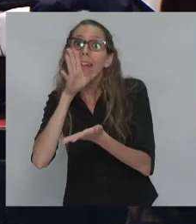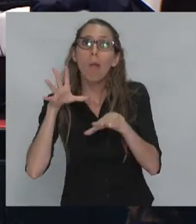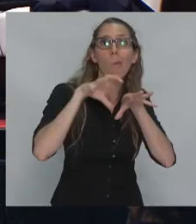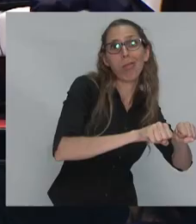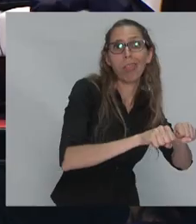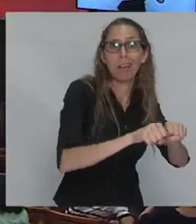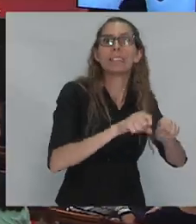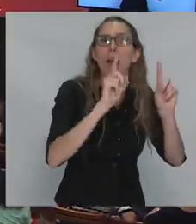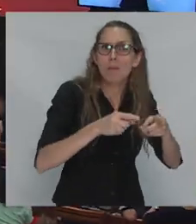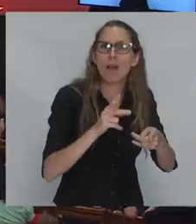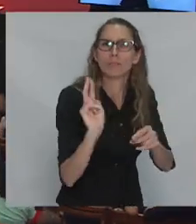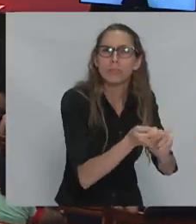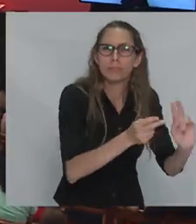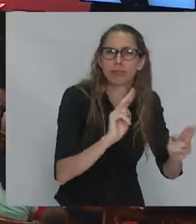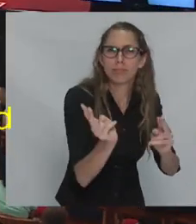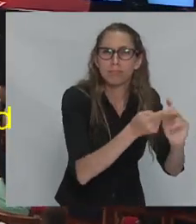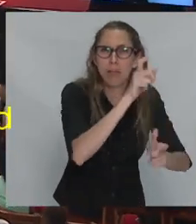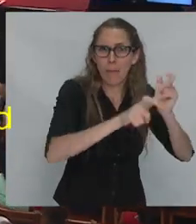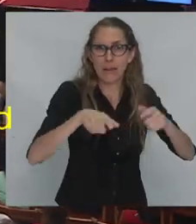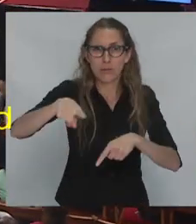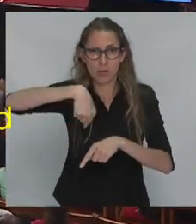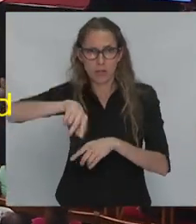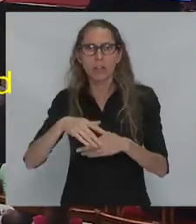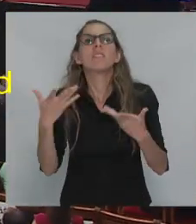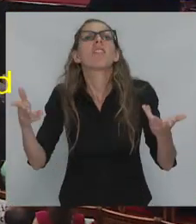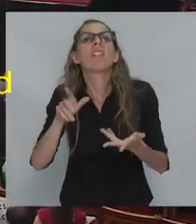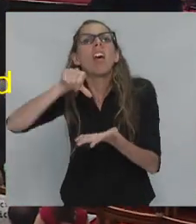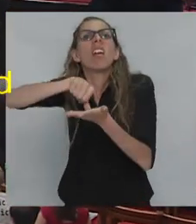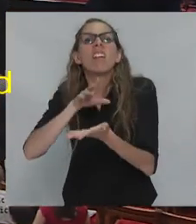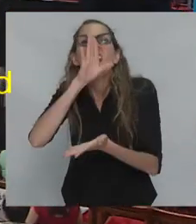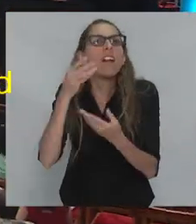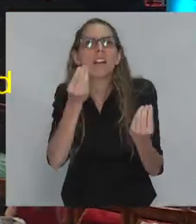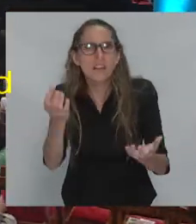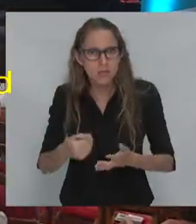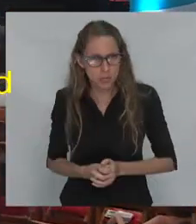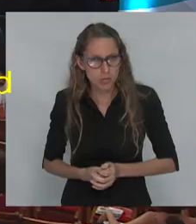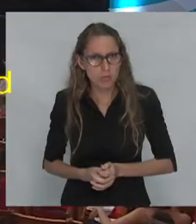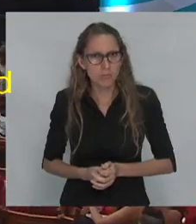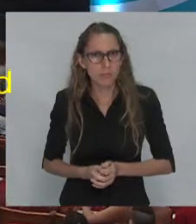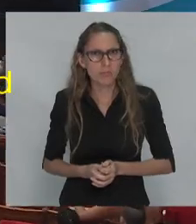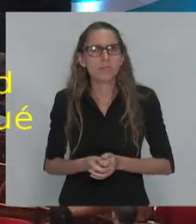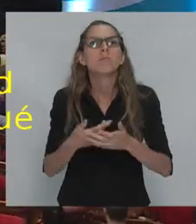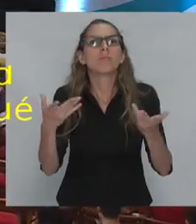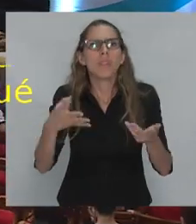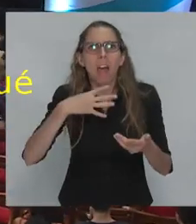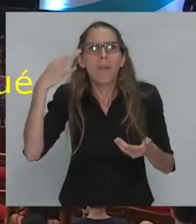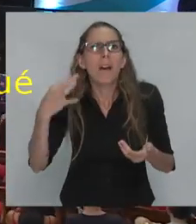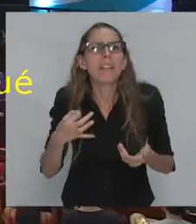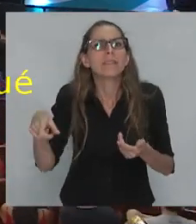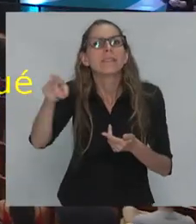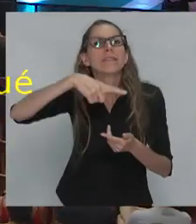cela le grand apport, le véritable apport de l'intifada. L'intifada a été un acte